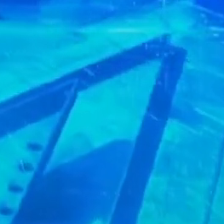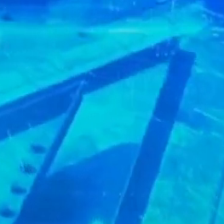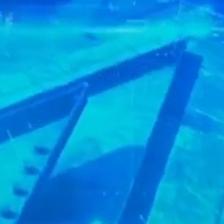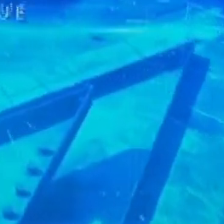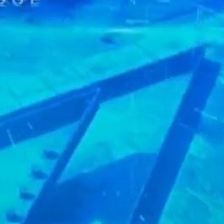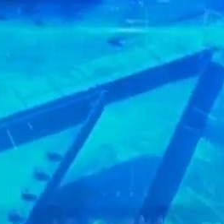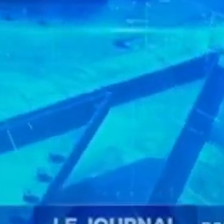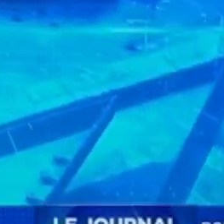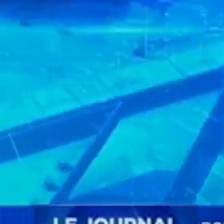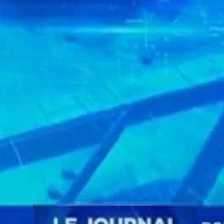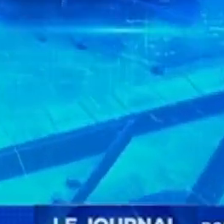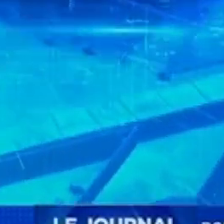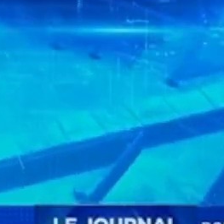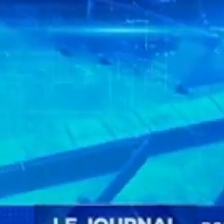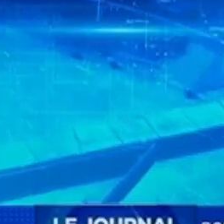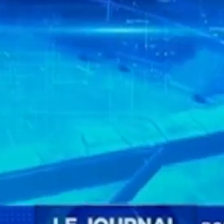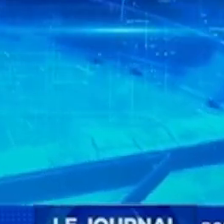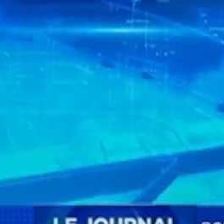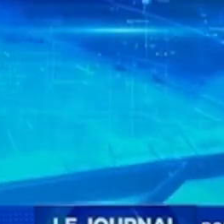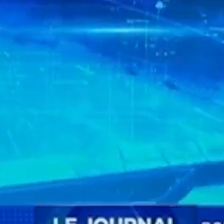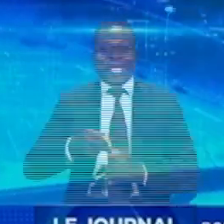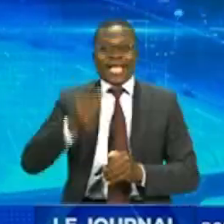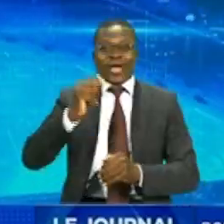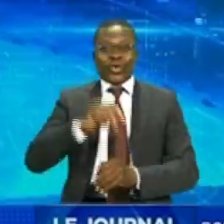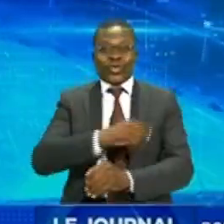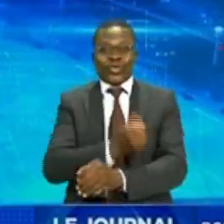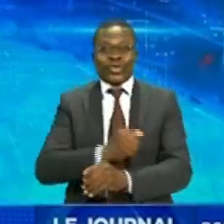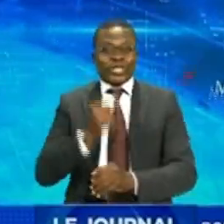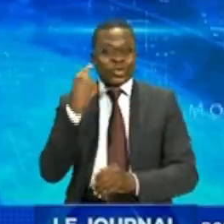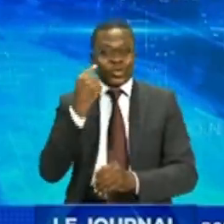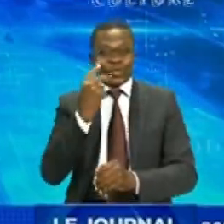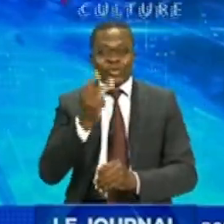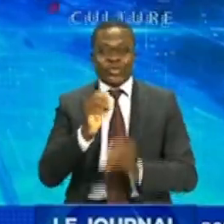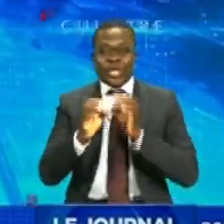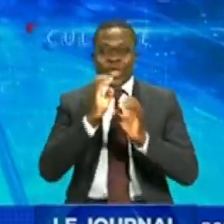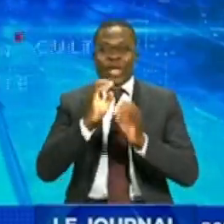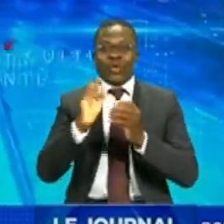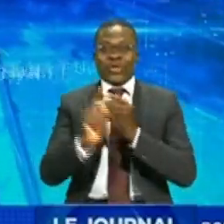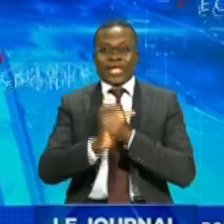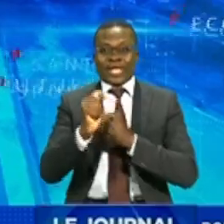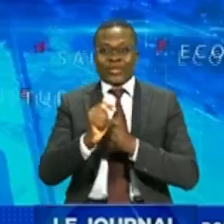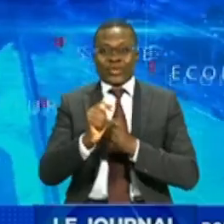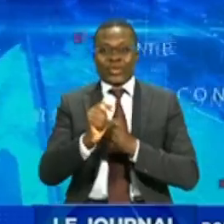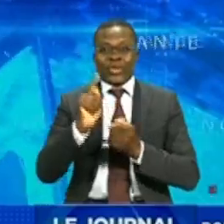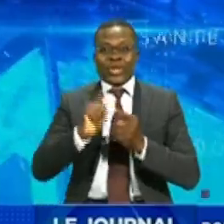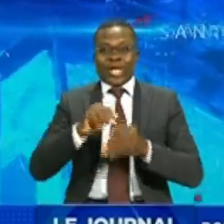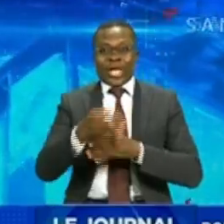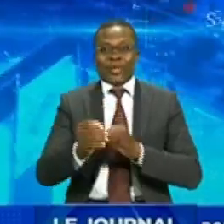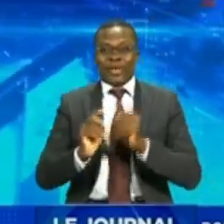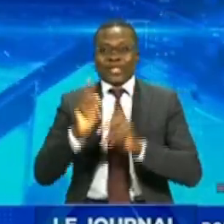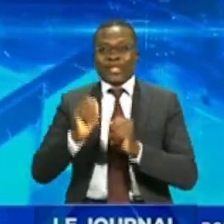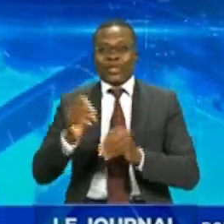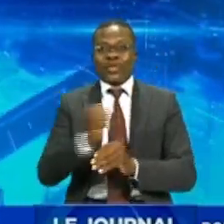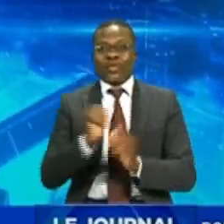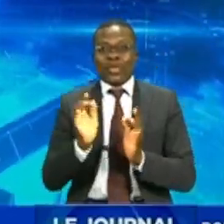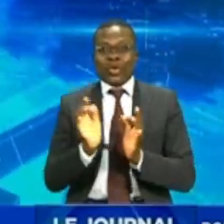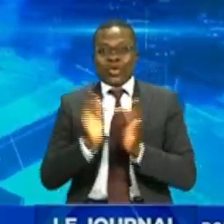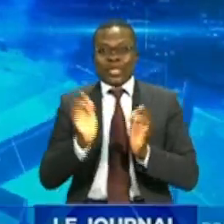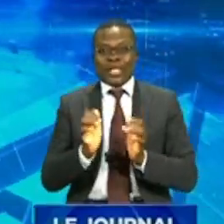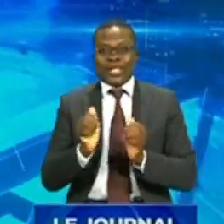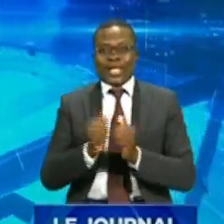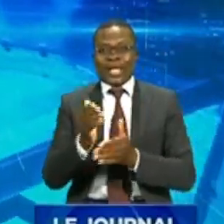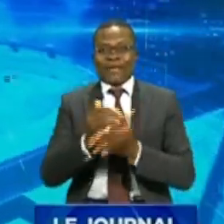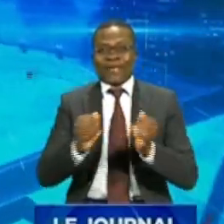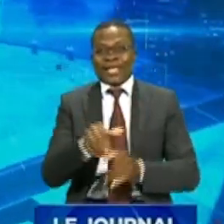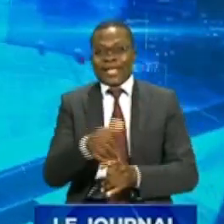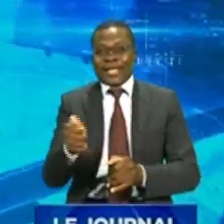Mais avant tout ceci, des audiences à la Haute Autorité de l'audiovisuel et de la communication. Après sa tournée de prise de contact avec ses